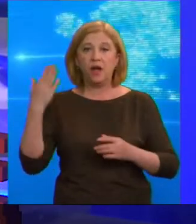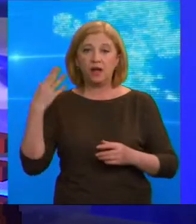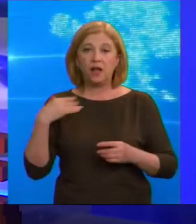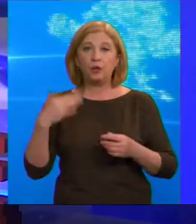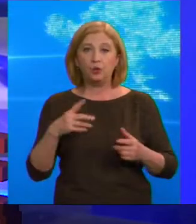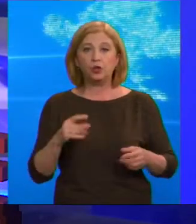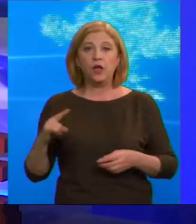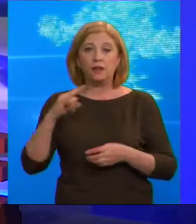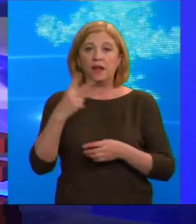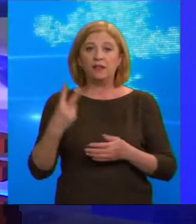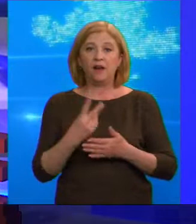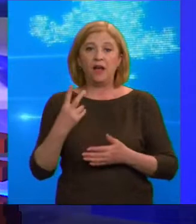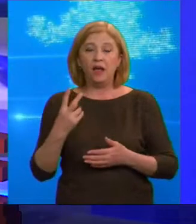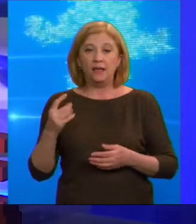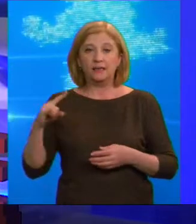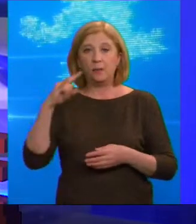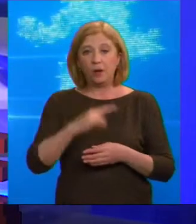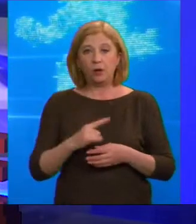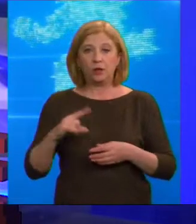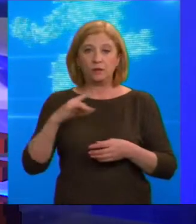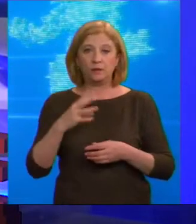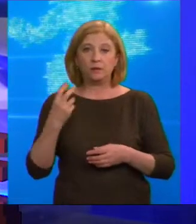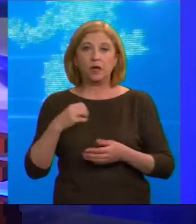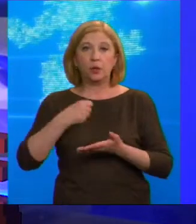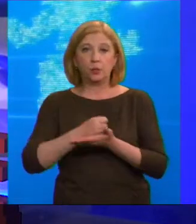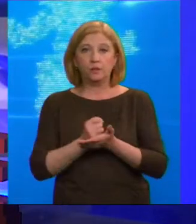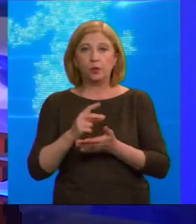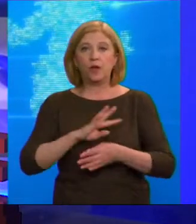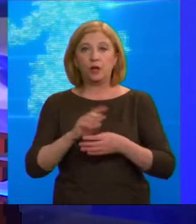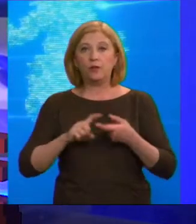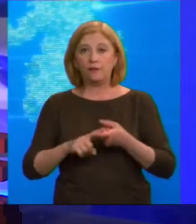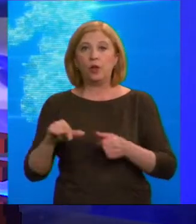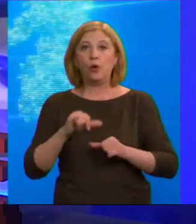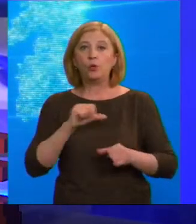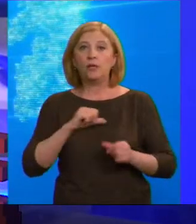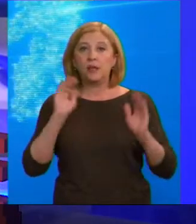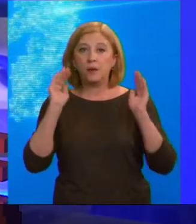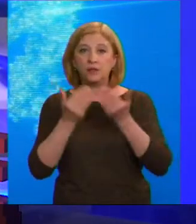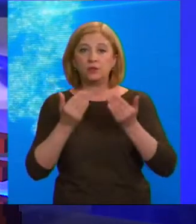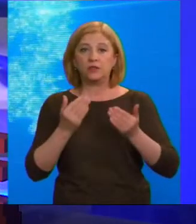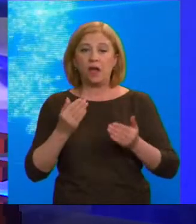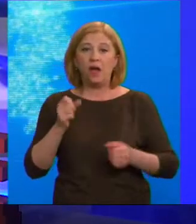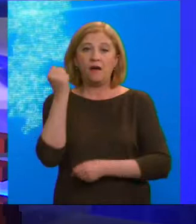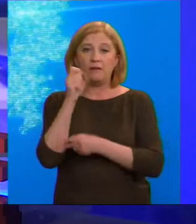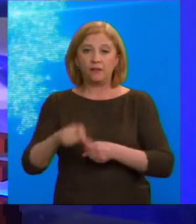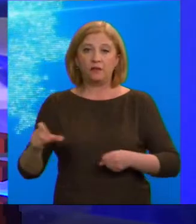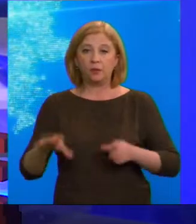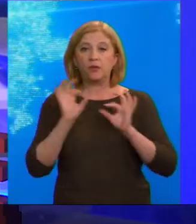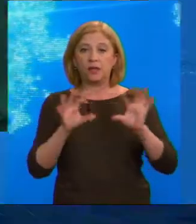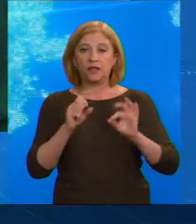доставили 2 самолета с работниками. У 8 из прибывших тогда был подтвержден коронавирус. Куда самоизолируются вахтовики, Егор Хвистюк